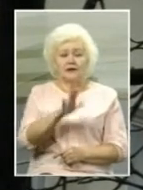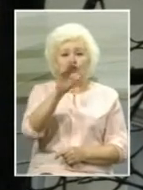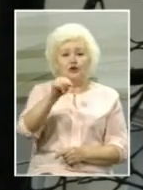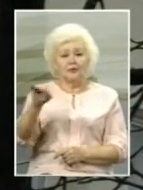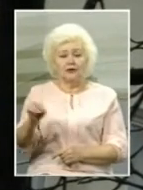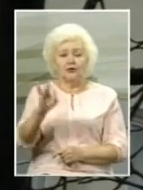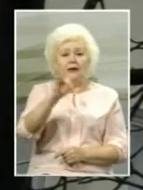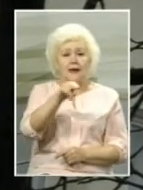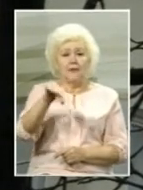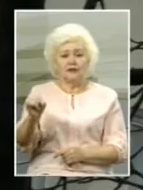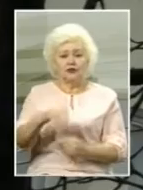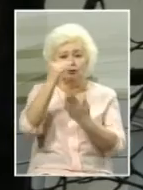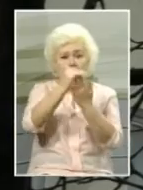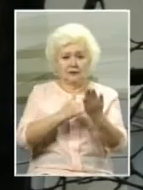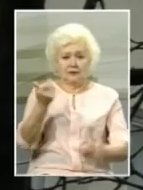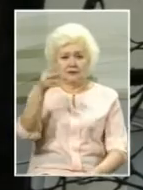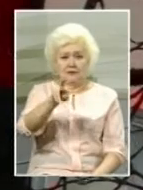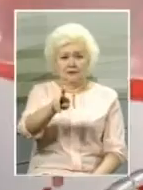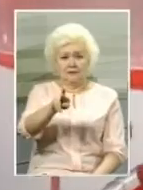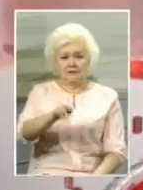Чепиного, Ігор Петченко, телеканал «Скіфія».